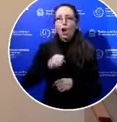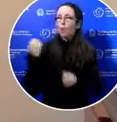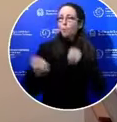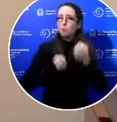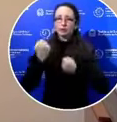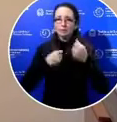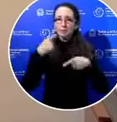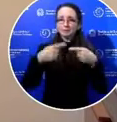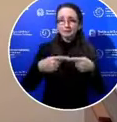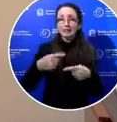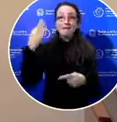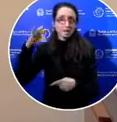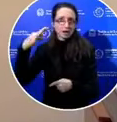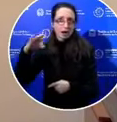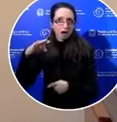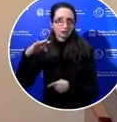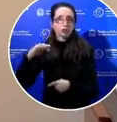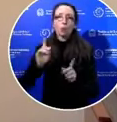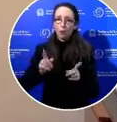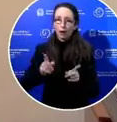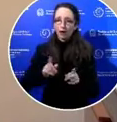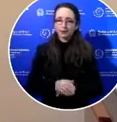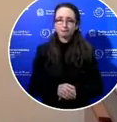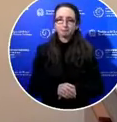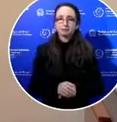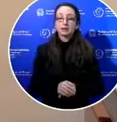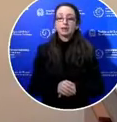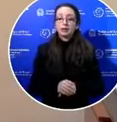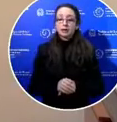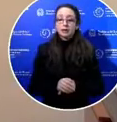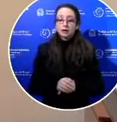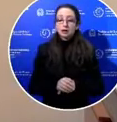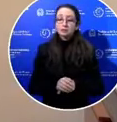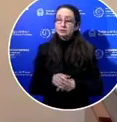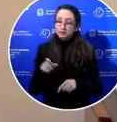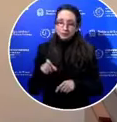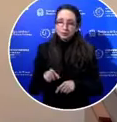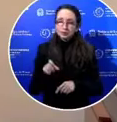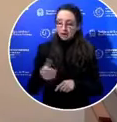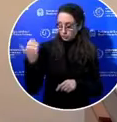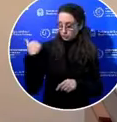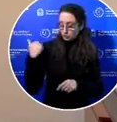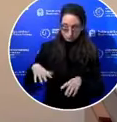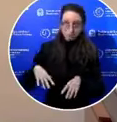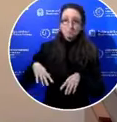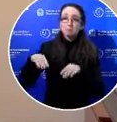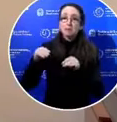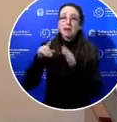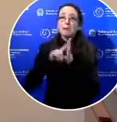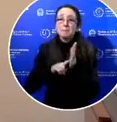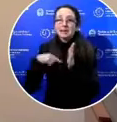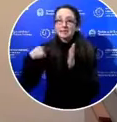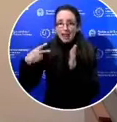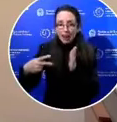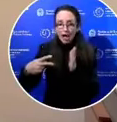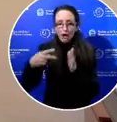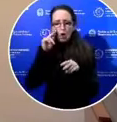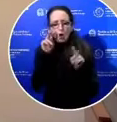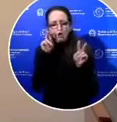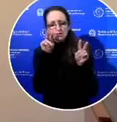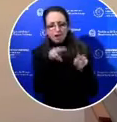questo punto di vista ritengo utile ricordare come sia stato avviato e sia in corso dai primi mesi dell'anno L'Osservatorio sulle tendenze